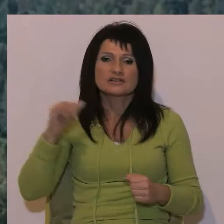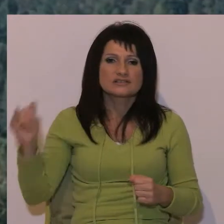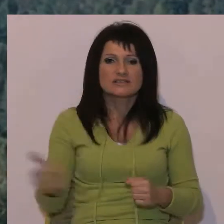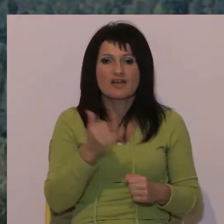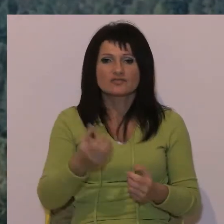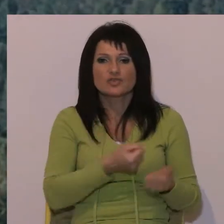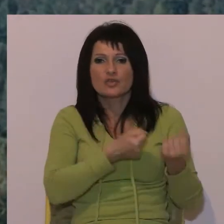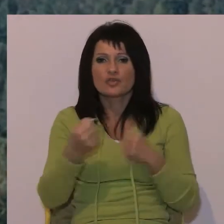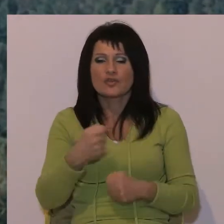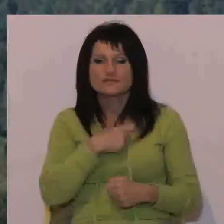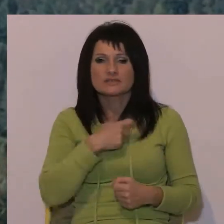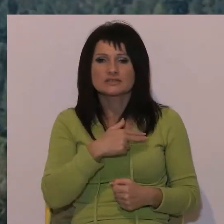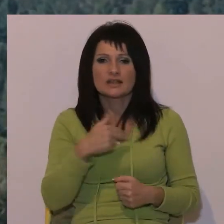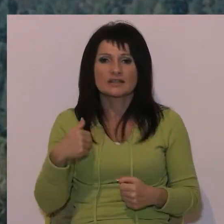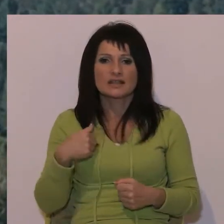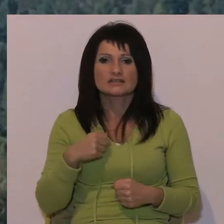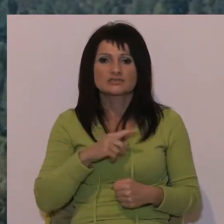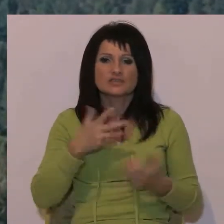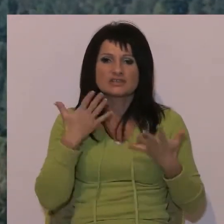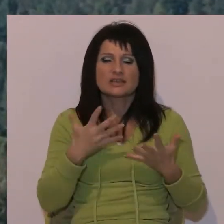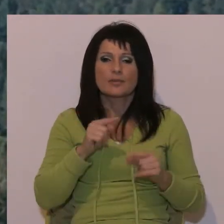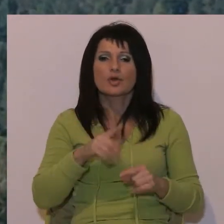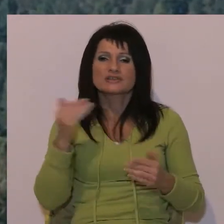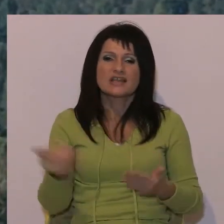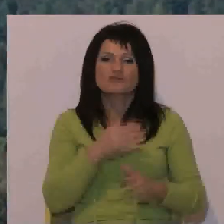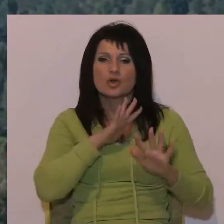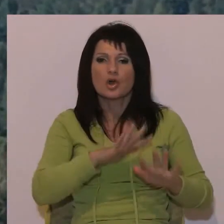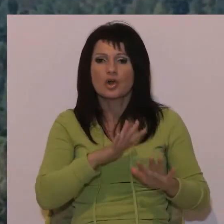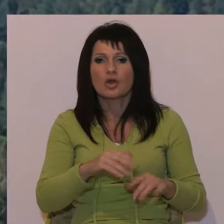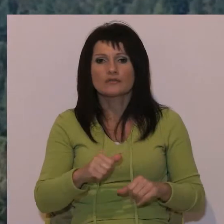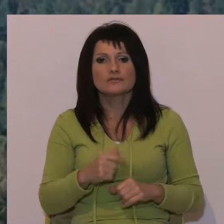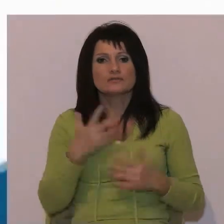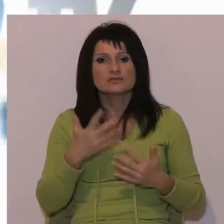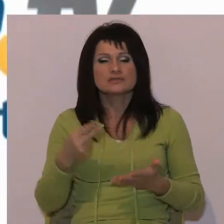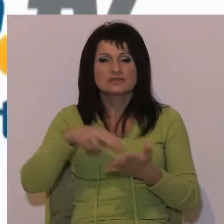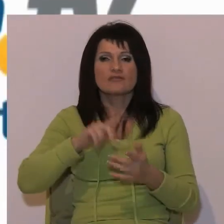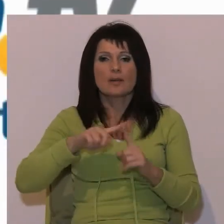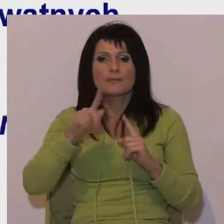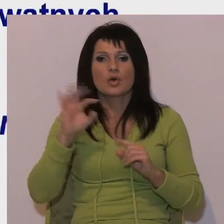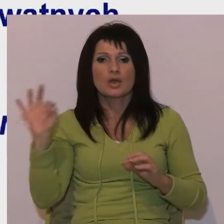nosić w sercach naszych, chcemy go zawsze bronić, stawać po jego stronie.